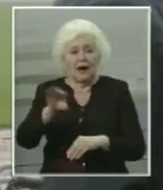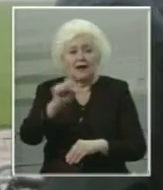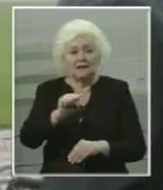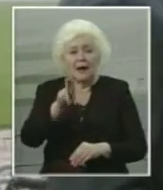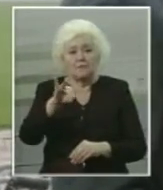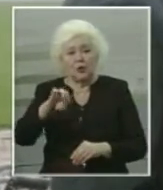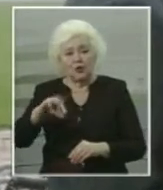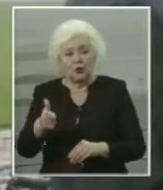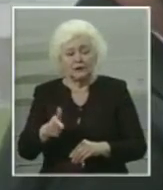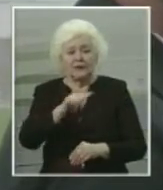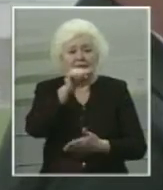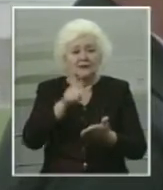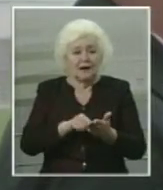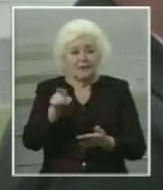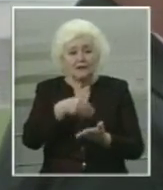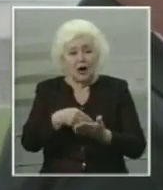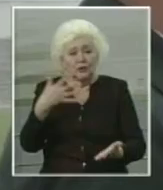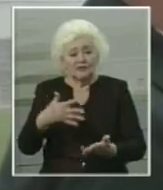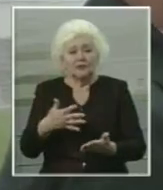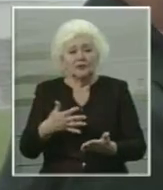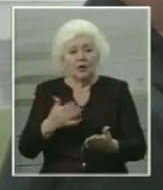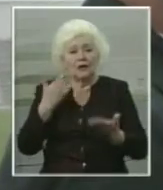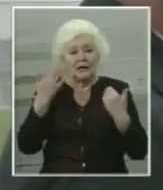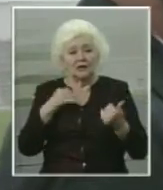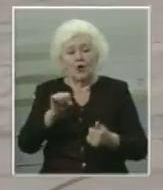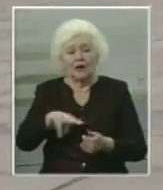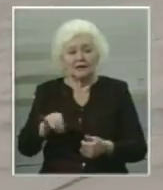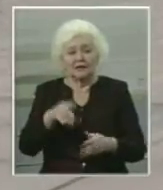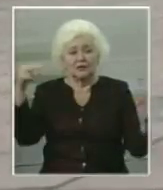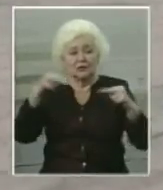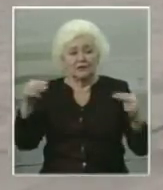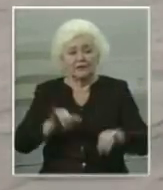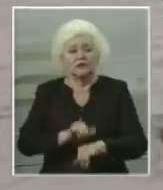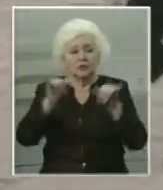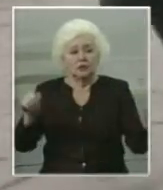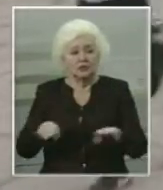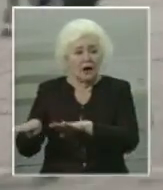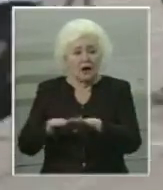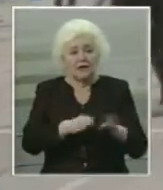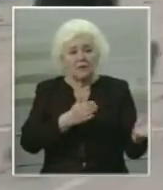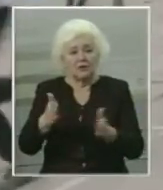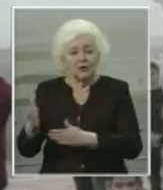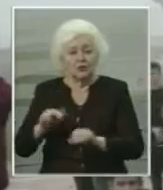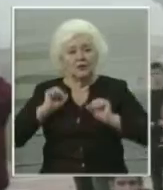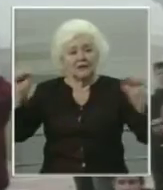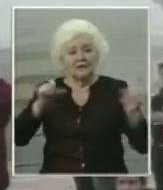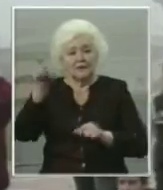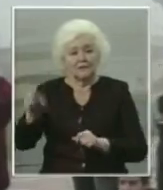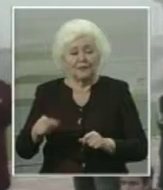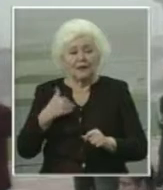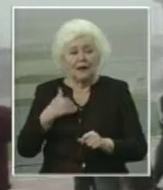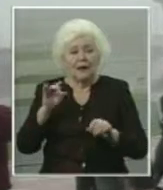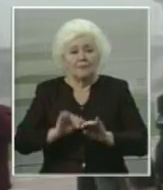Андрій Балонь наводить дані щорічного оцінювання легкоатлетів. Говорить, що вони свідчать про зростання рівня підготовки спортсменів. ми